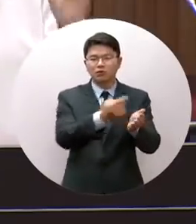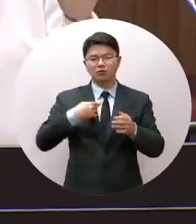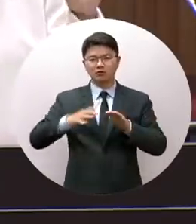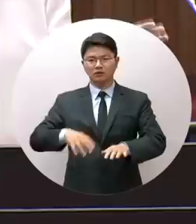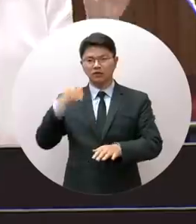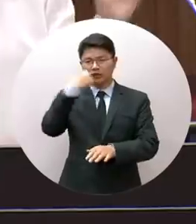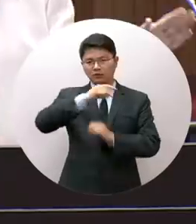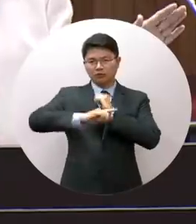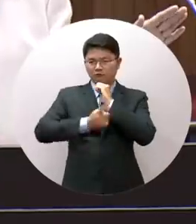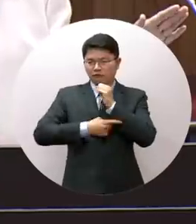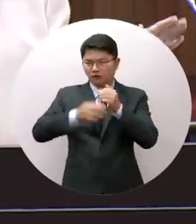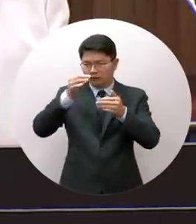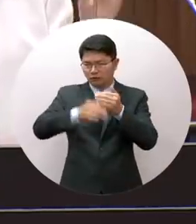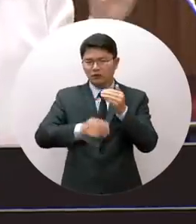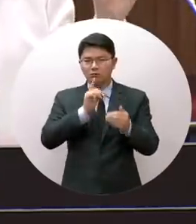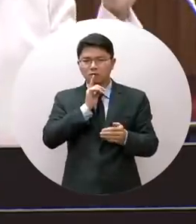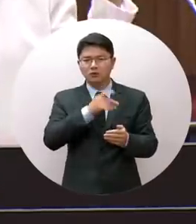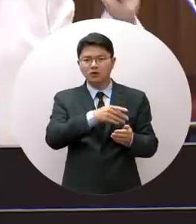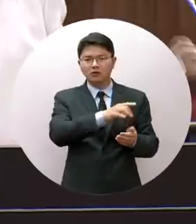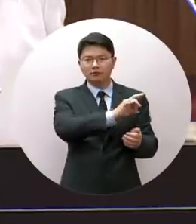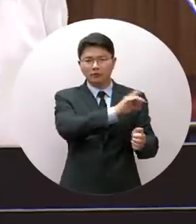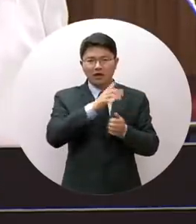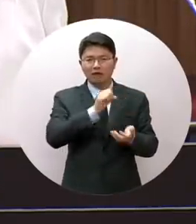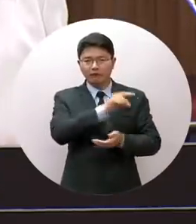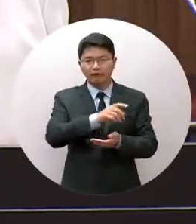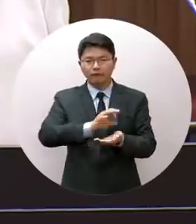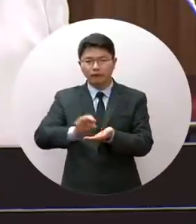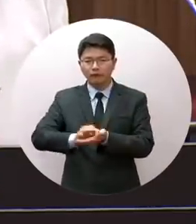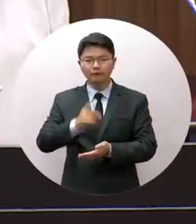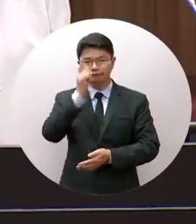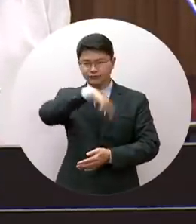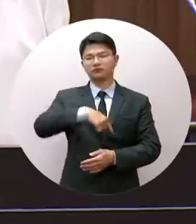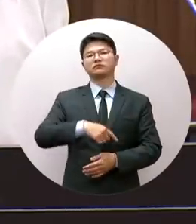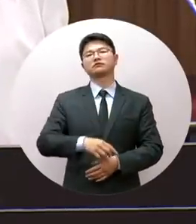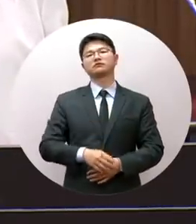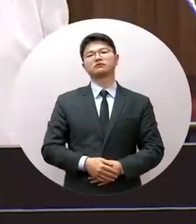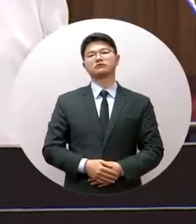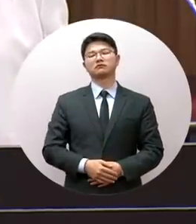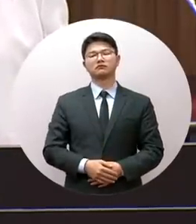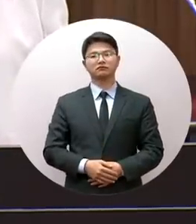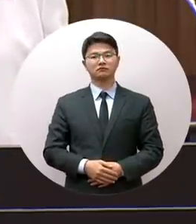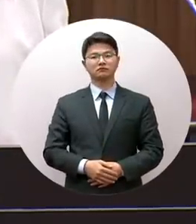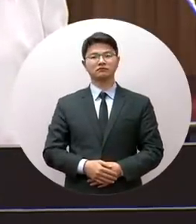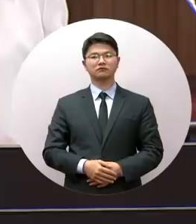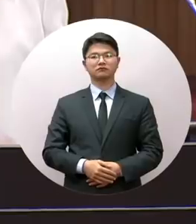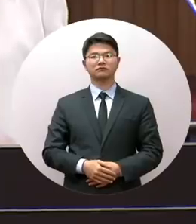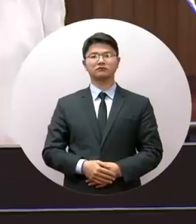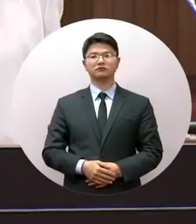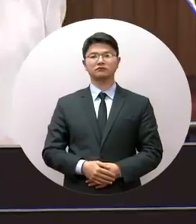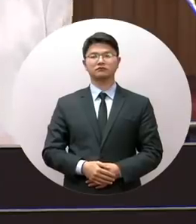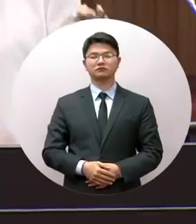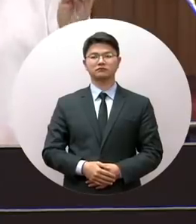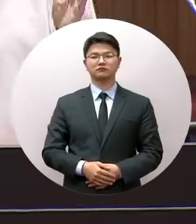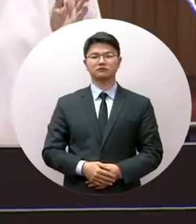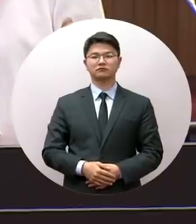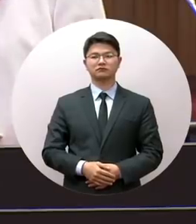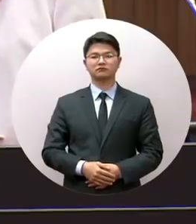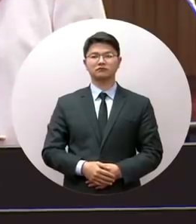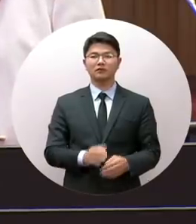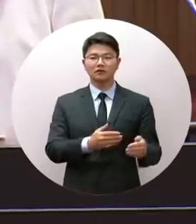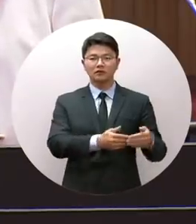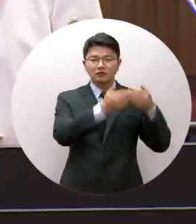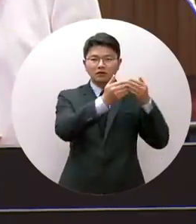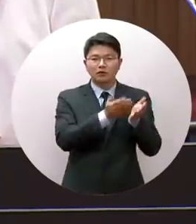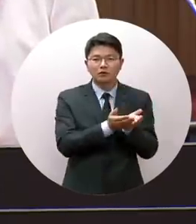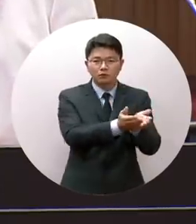定。不可以，你就告诉我不可以三个字就够了。再来，问题来了。好，可是不可以中国